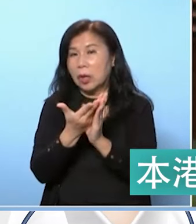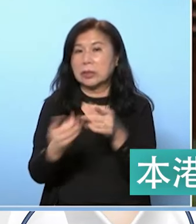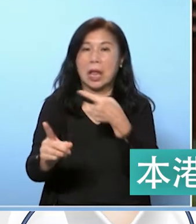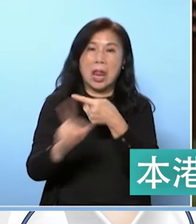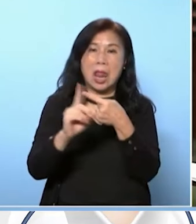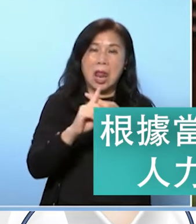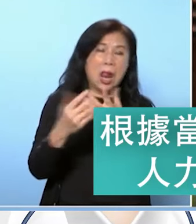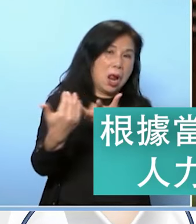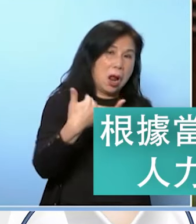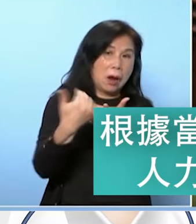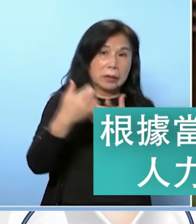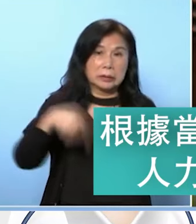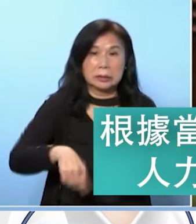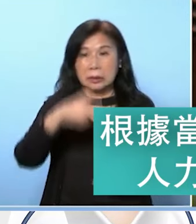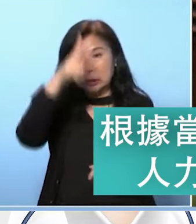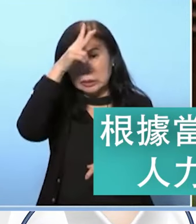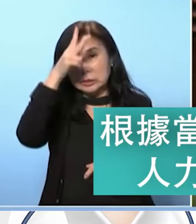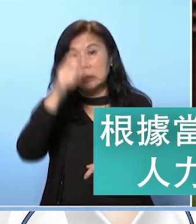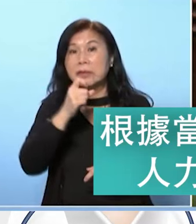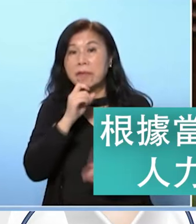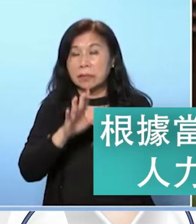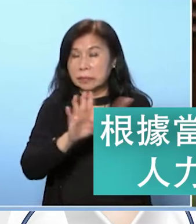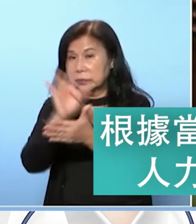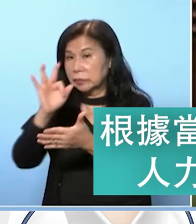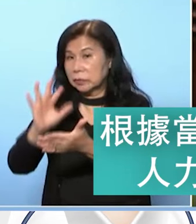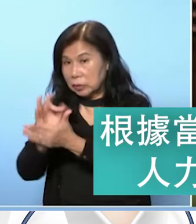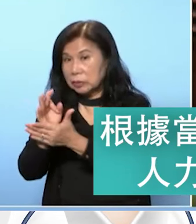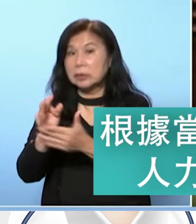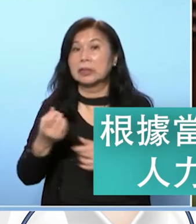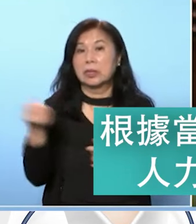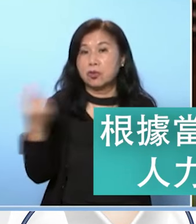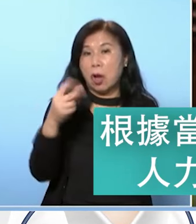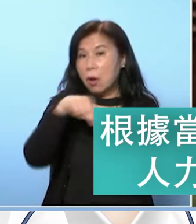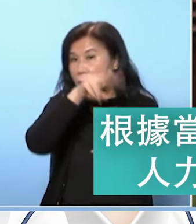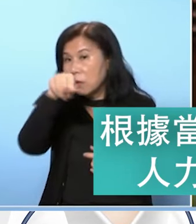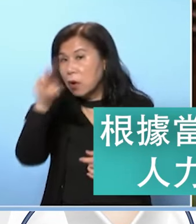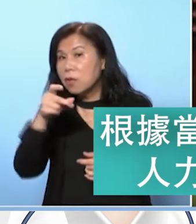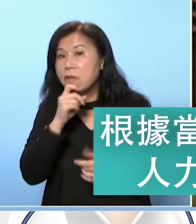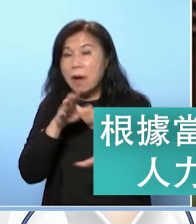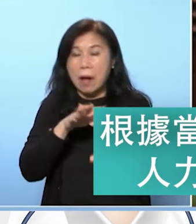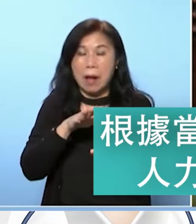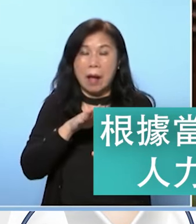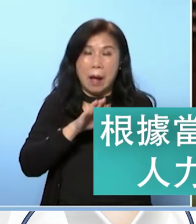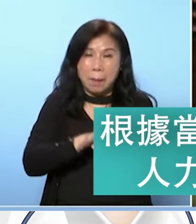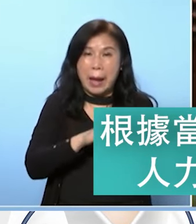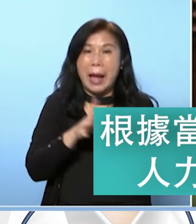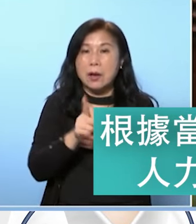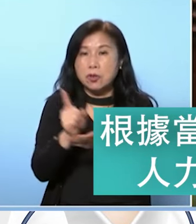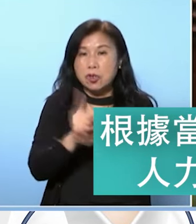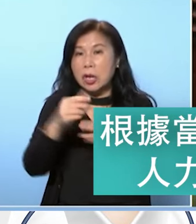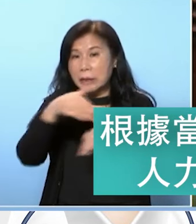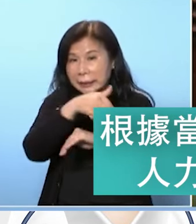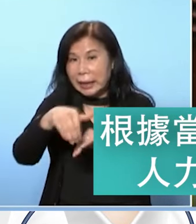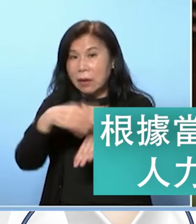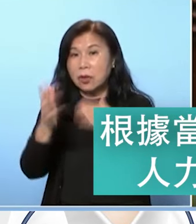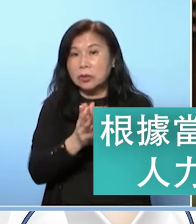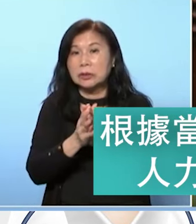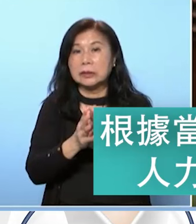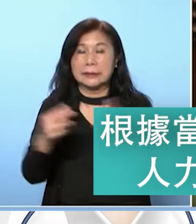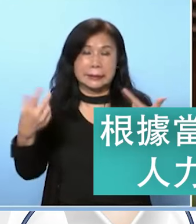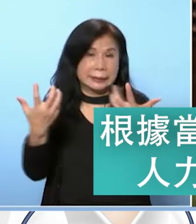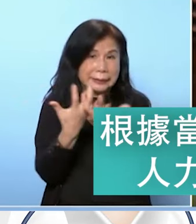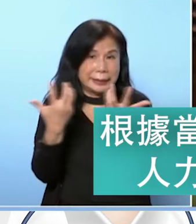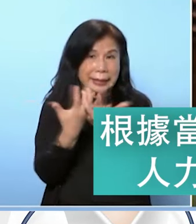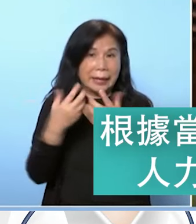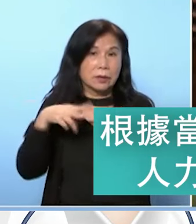挑戰。根據當局每3年進行一次的醫療專業人力規劃和推算的最新